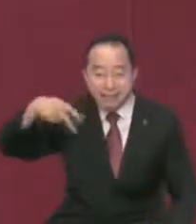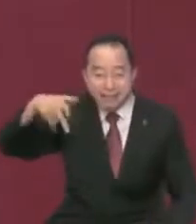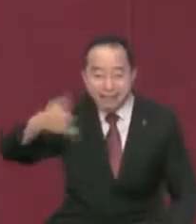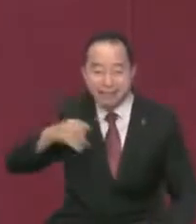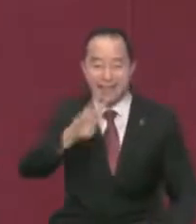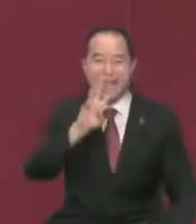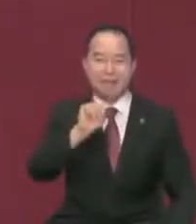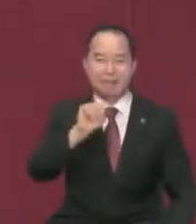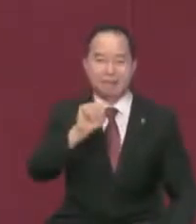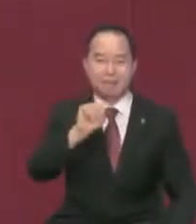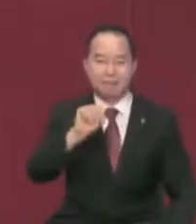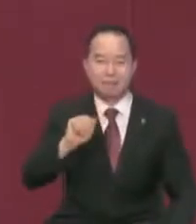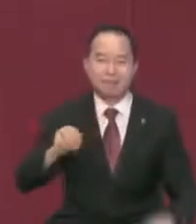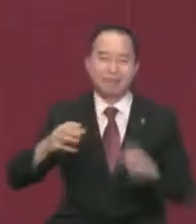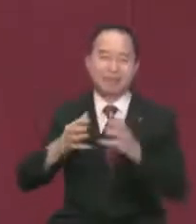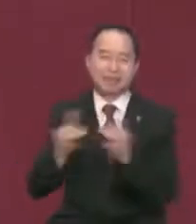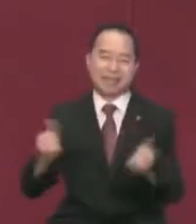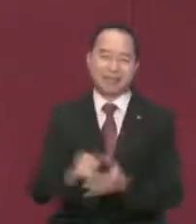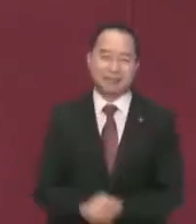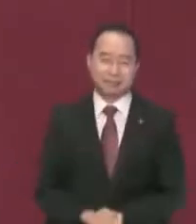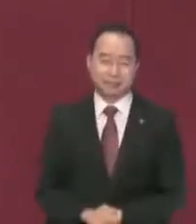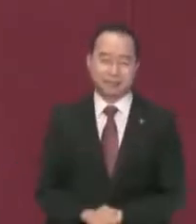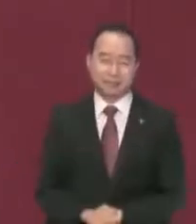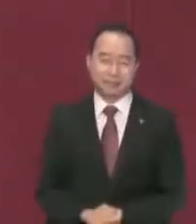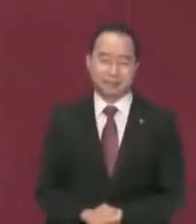아이들은 집에서 온라인으로 공부합니다.